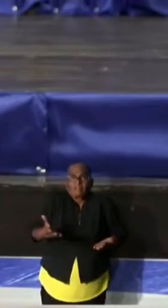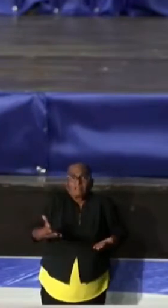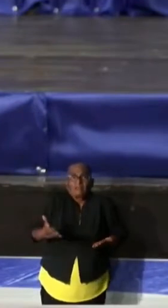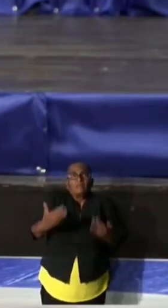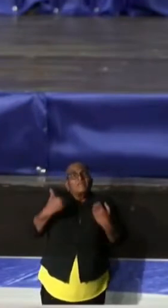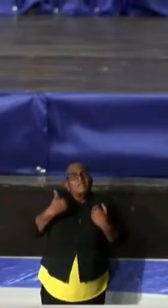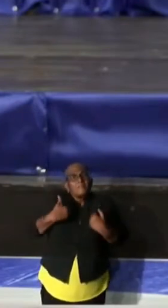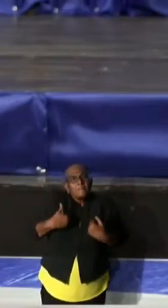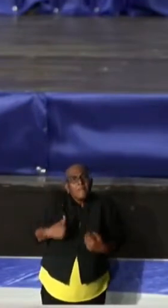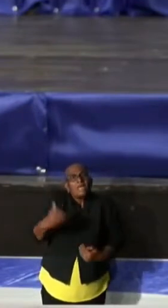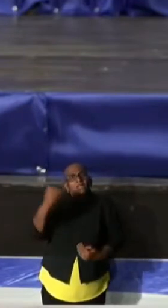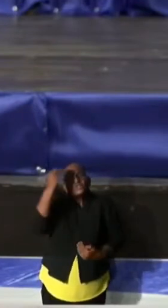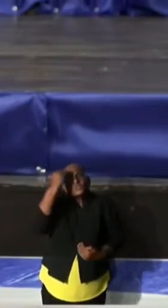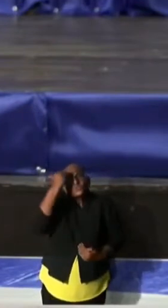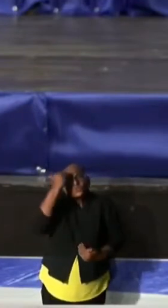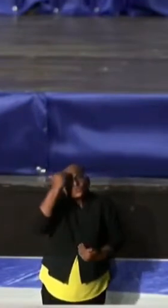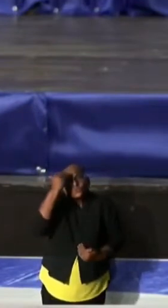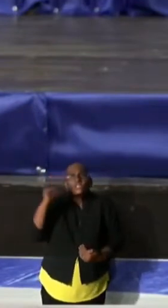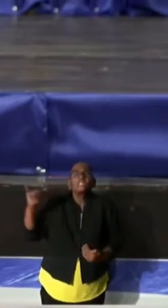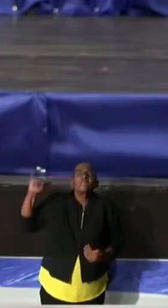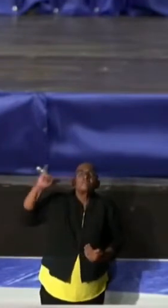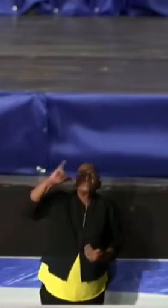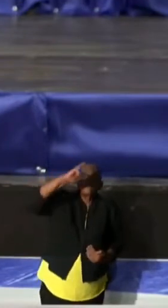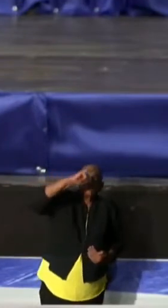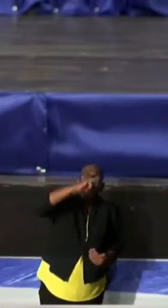het luchtruim gesloten was.